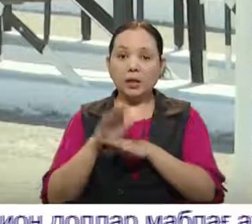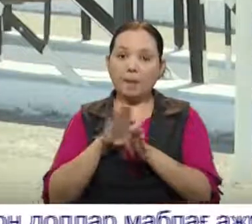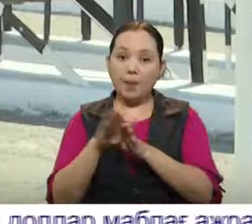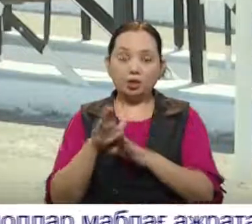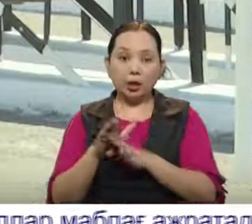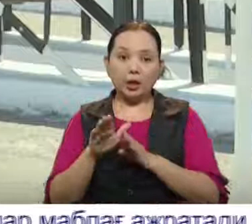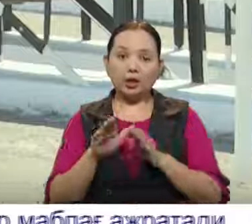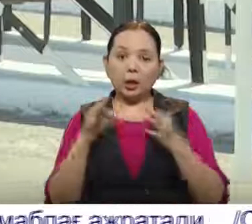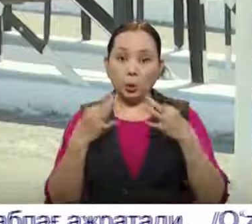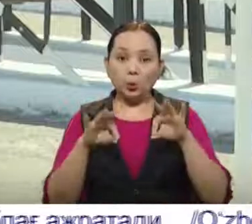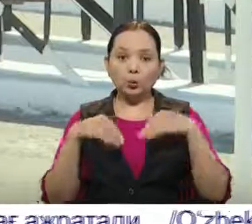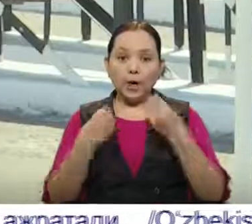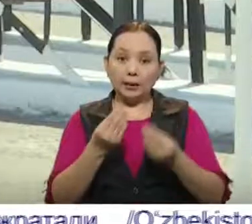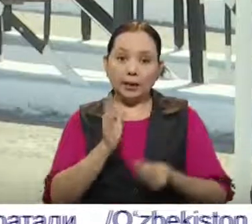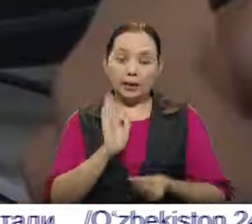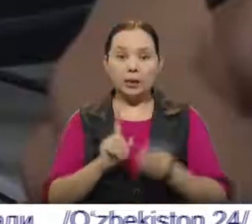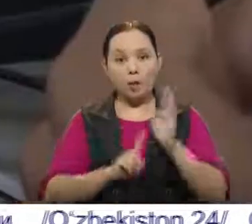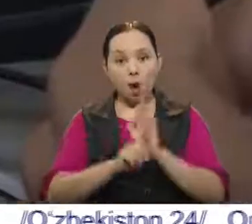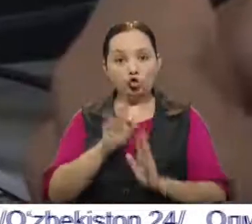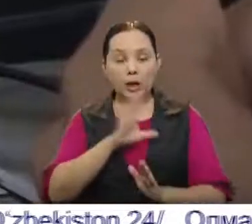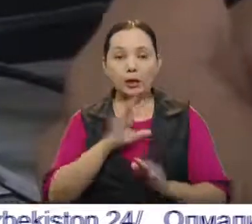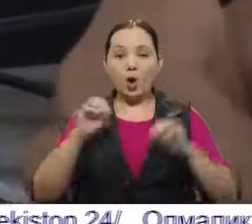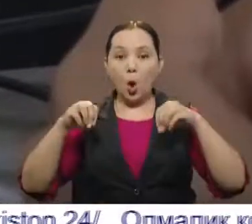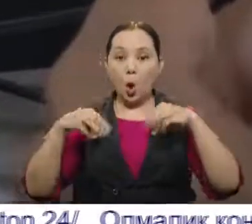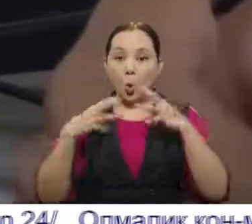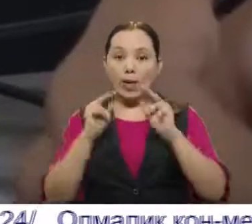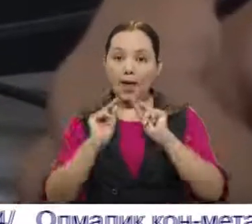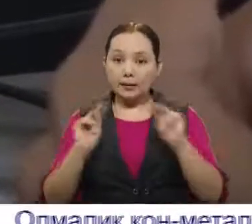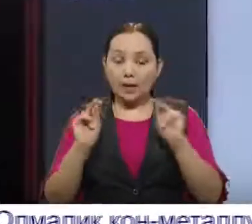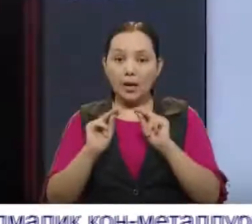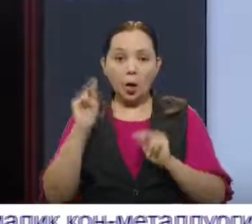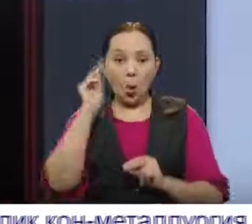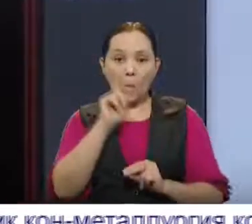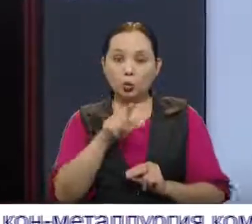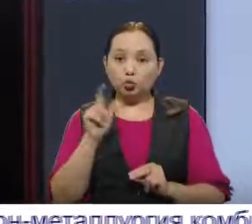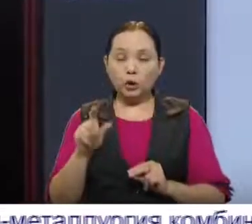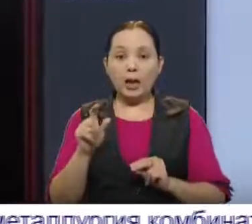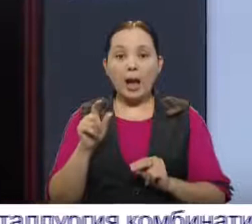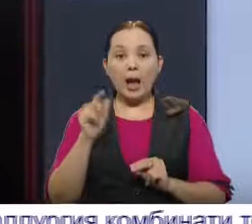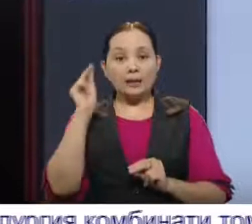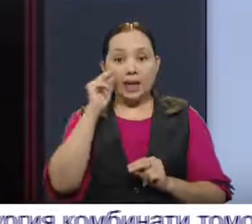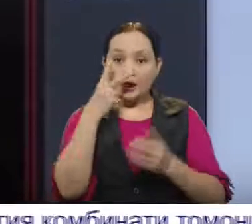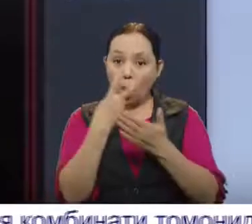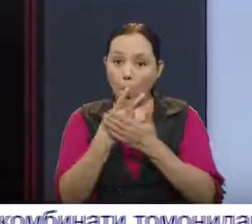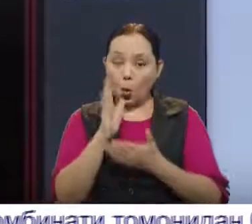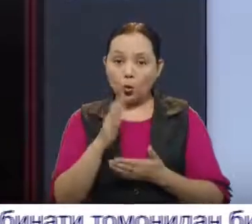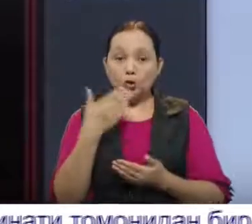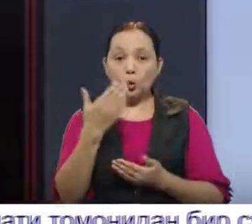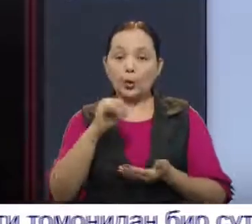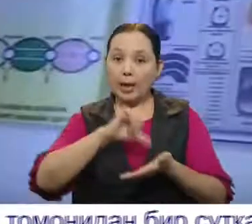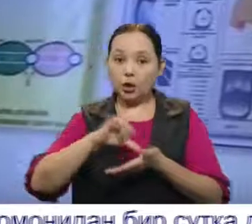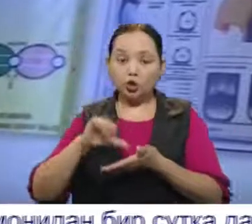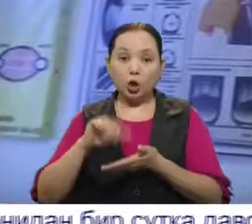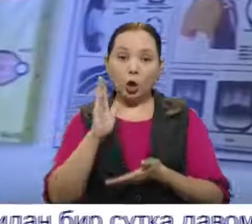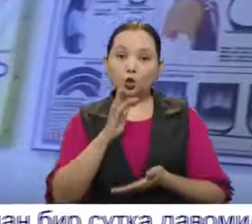bajarishga ruxsat etildi va boshladik. Onlayn ta'limda o'quvchilarning darslarni ko'rish hamda unda ishtirok